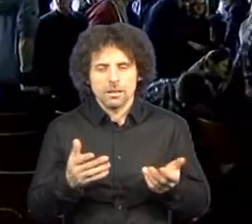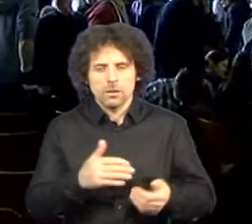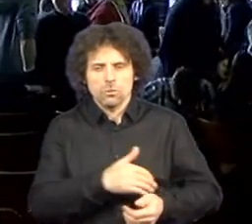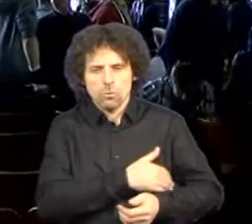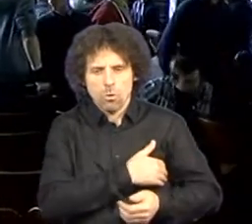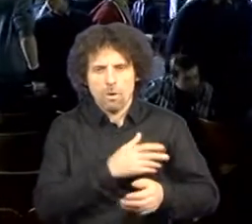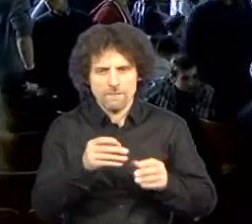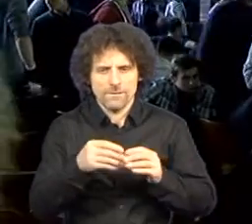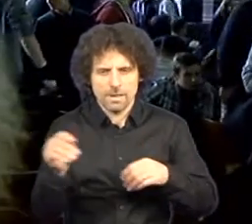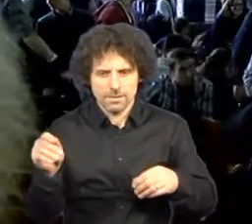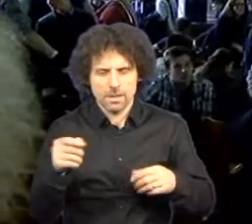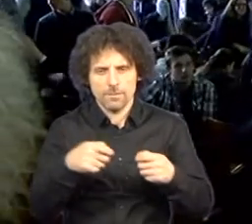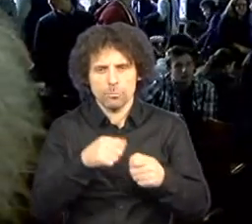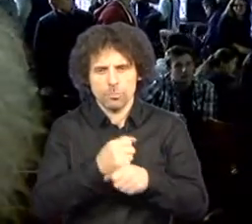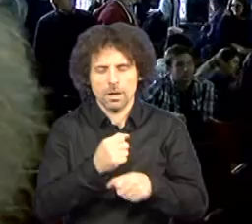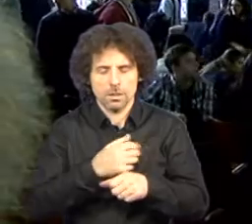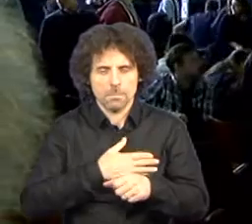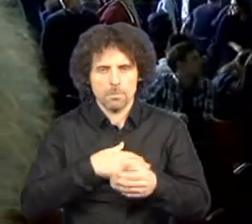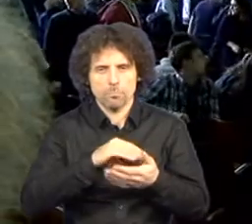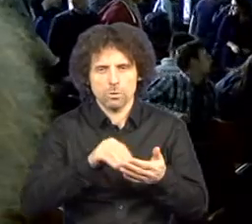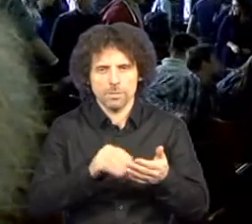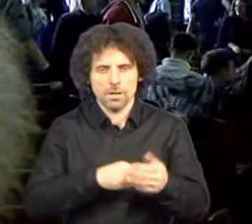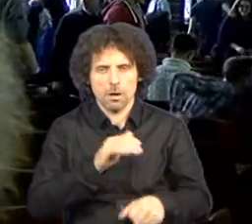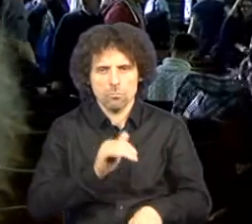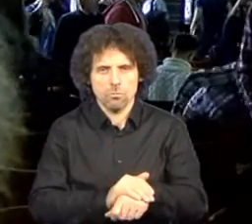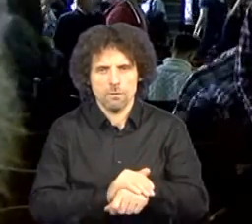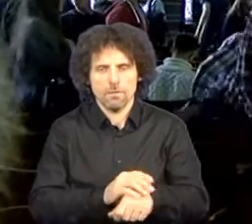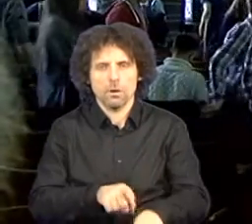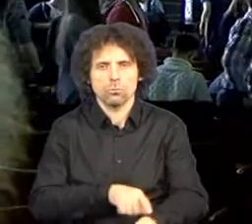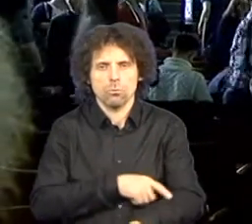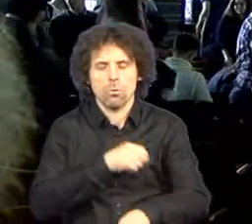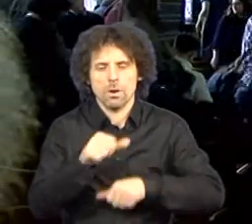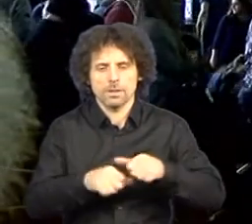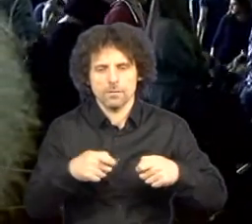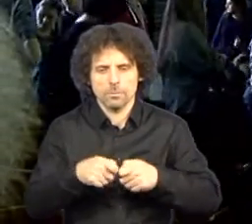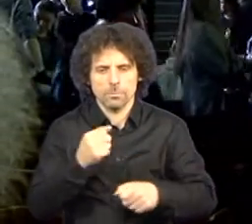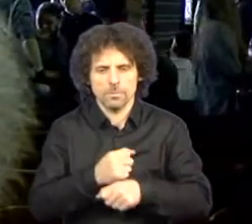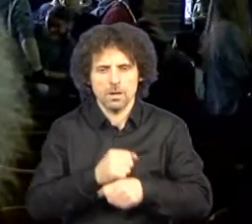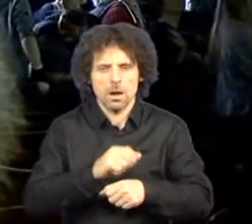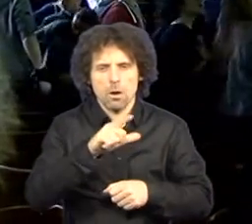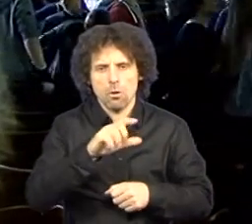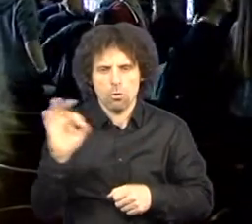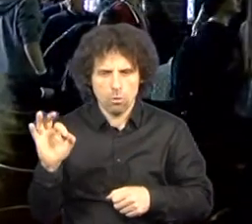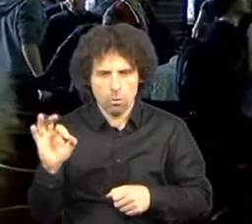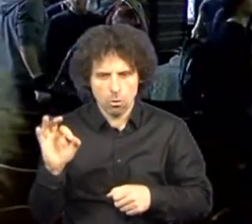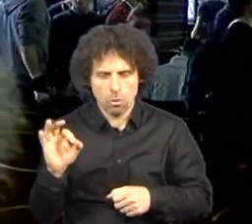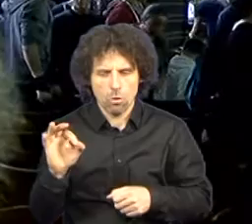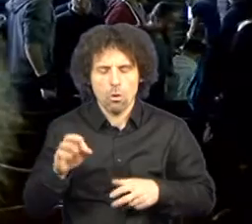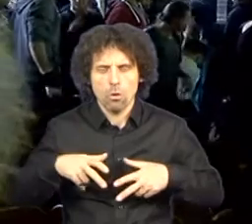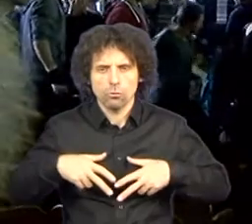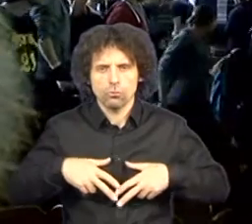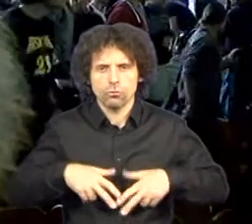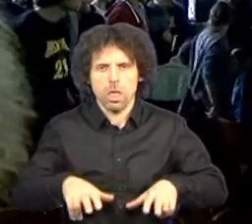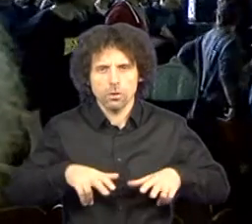szkół jest więcej, z którymi mamy podpisane umowę, bo jest długoletnia współpraca z liceum ogólnokształcącym w